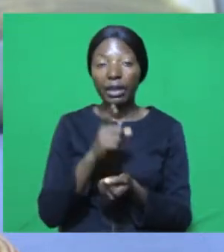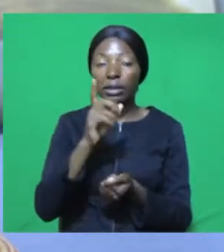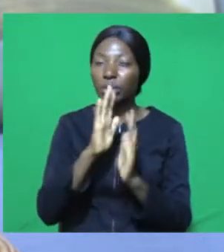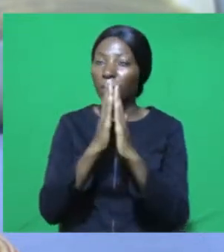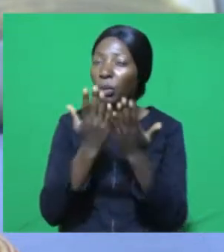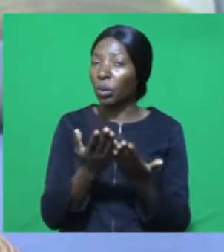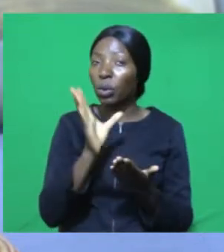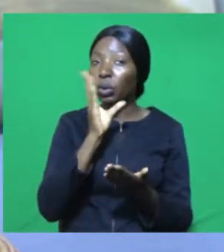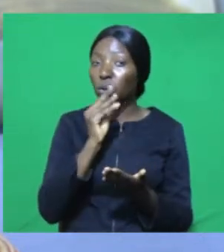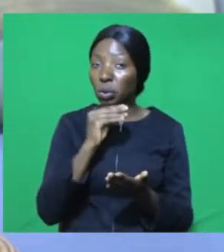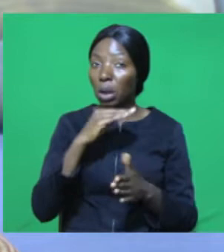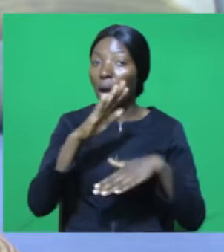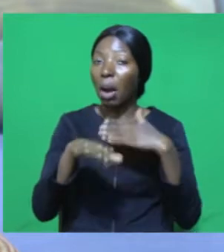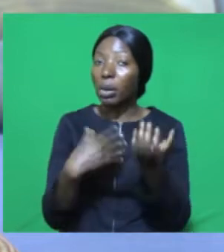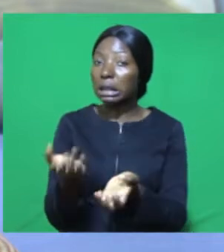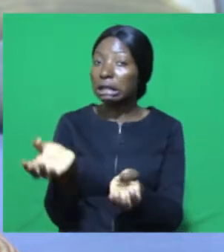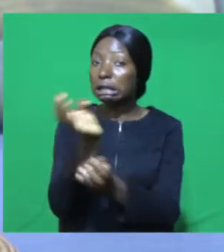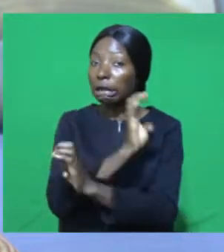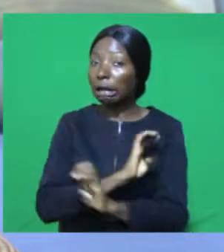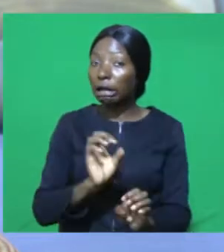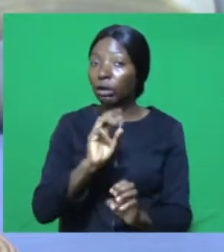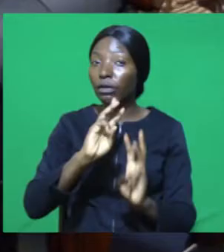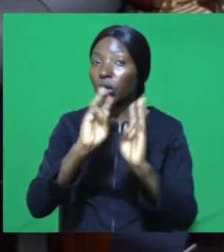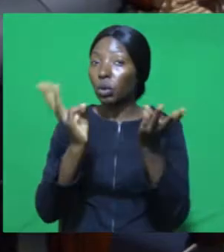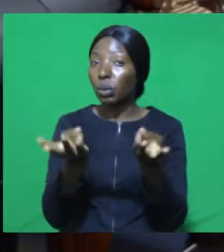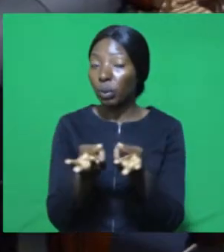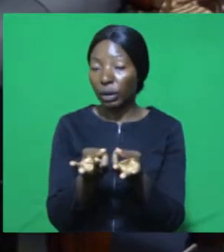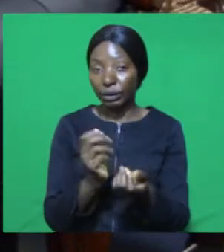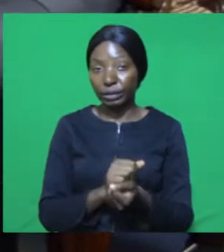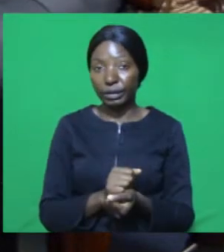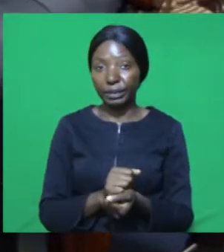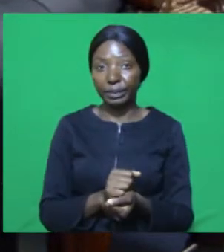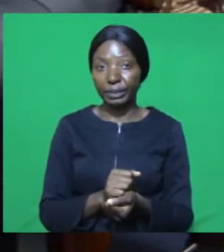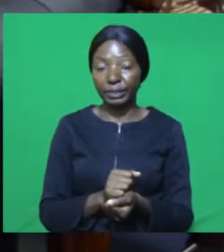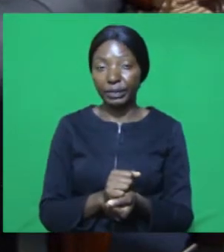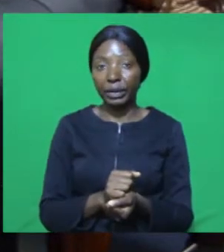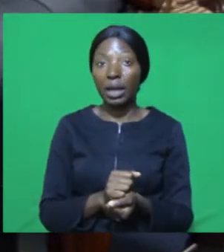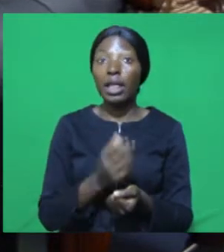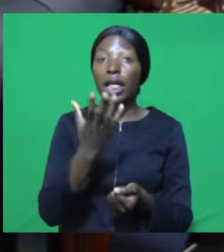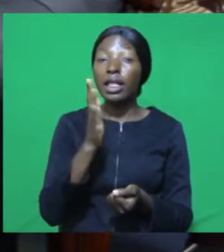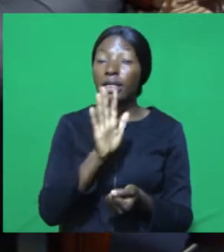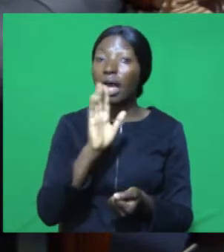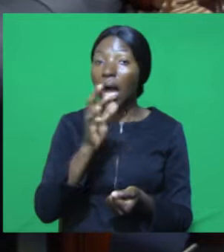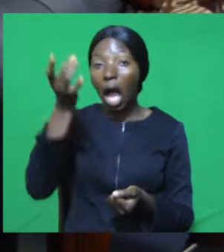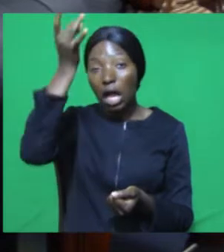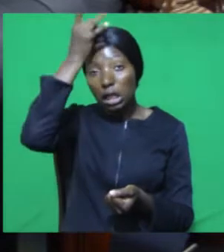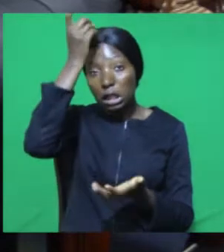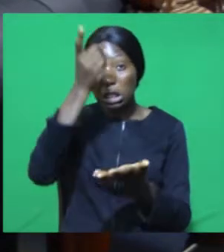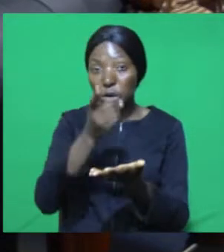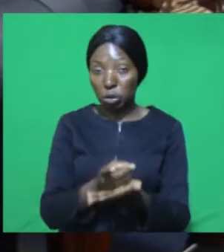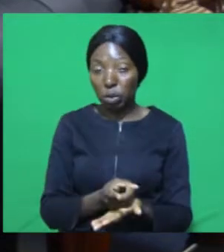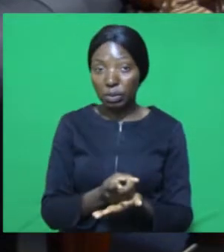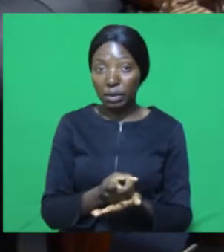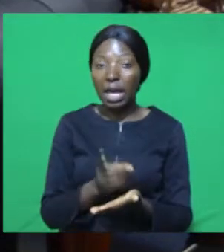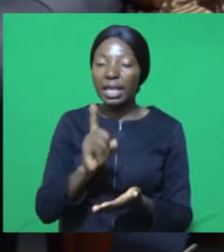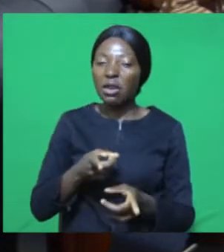ibhuku rinotaura nezvekuguma kwenyika. Yes, Pastor. Now, pane umambo